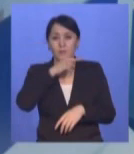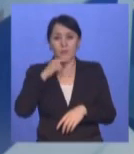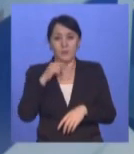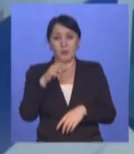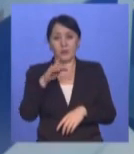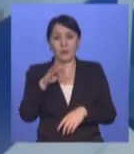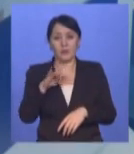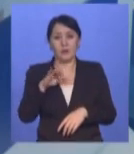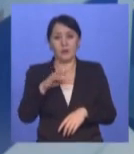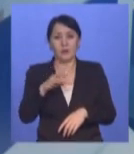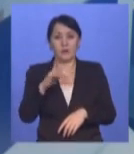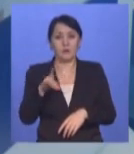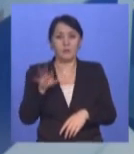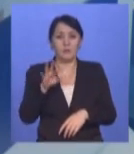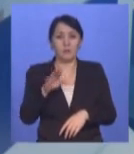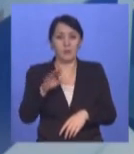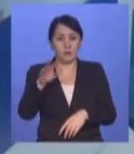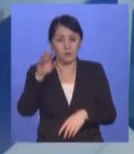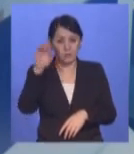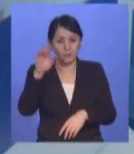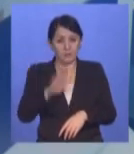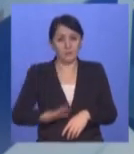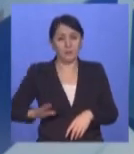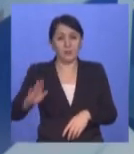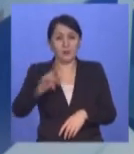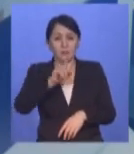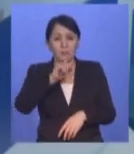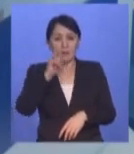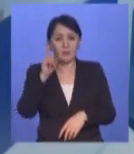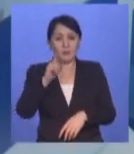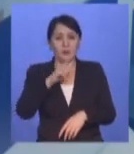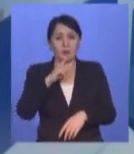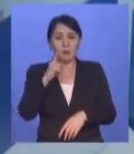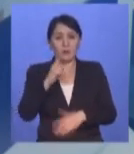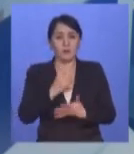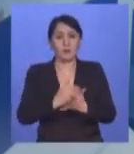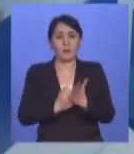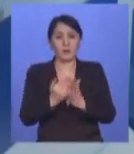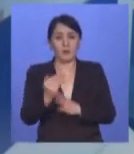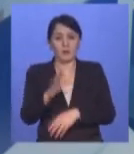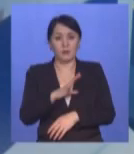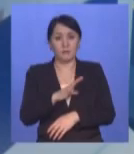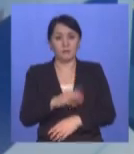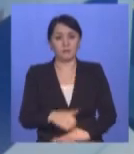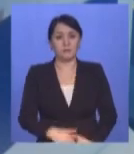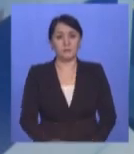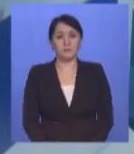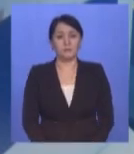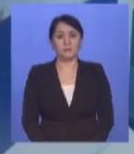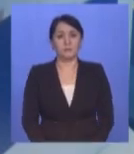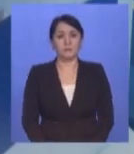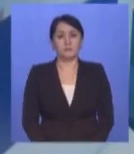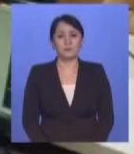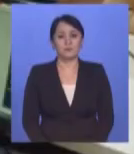бөлек Өзбекстан, Ресей, Әзербайжан және Моңғолия мемлекеттерінен жас ғалымдар қатысты.